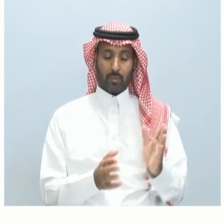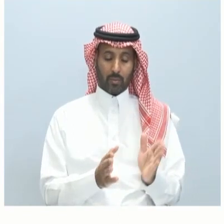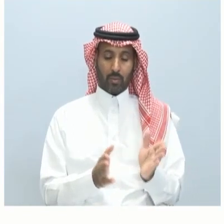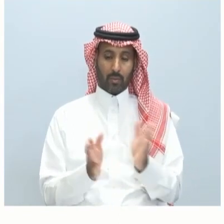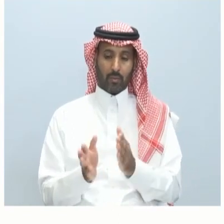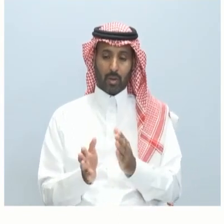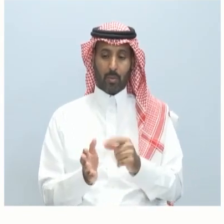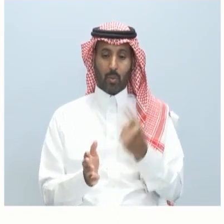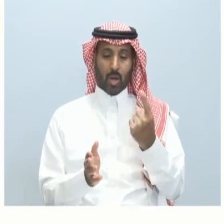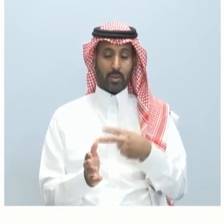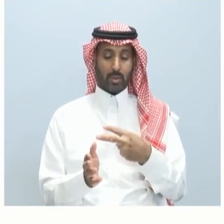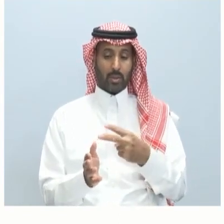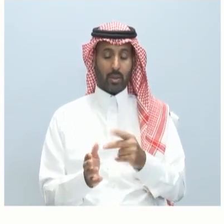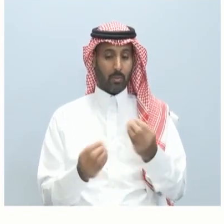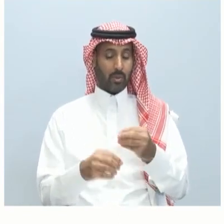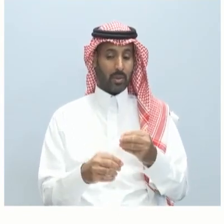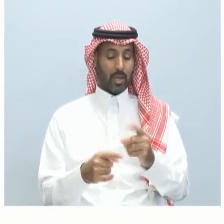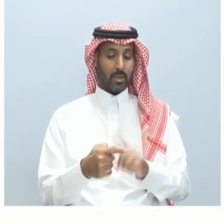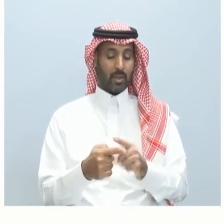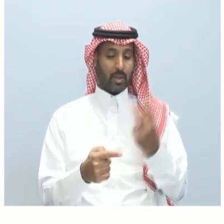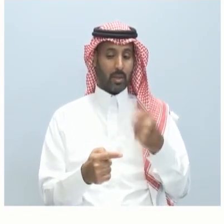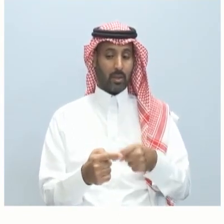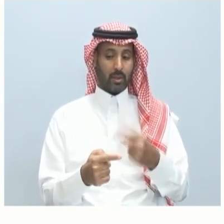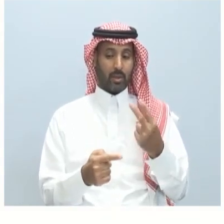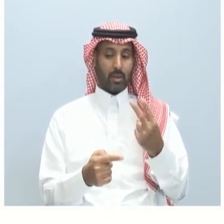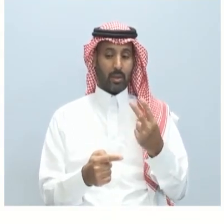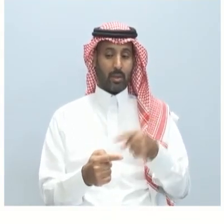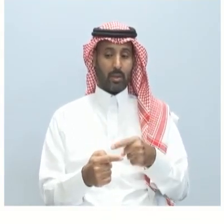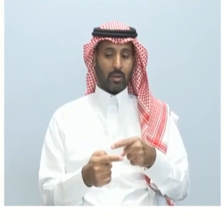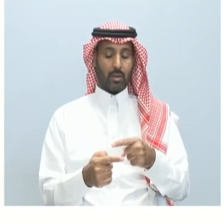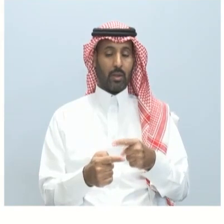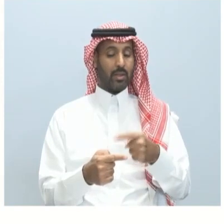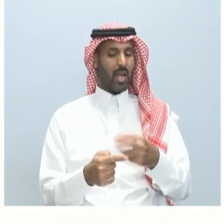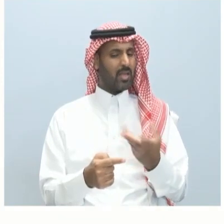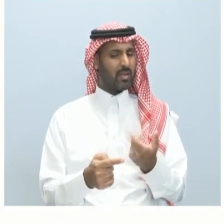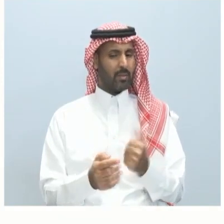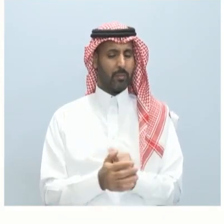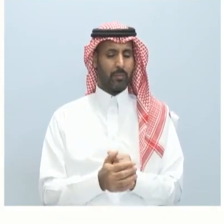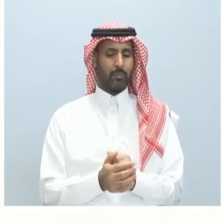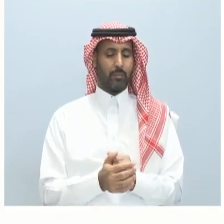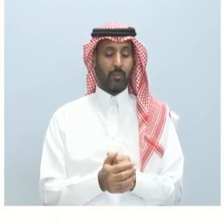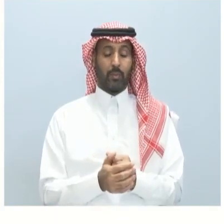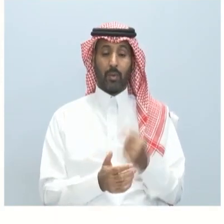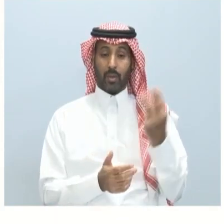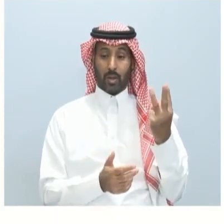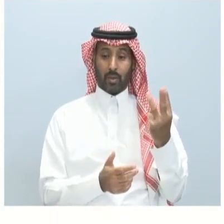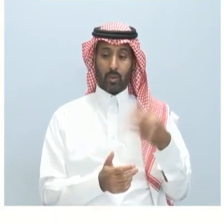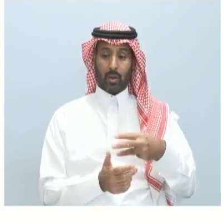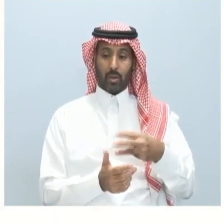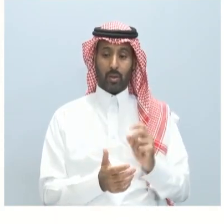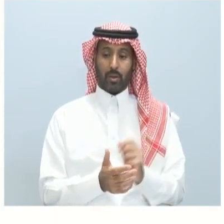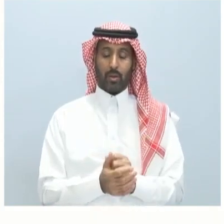الايمن 21 مضافا اليها 12 ما هو ناتج الجمع نعم ناتج الجمع